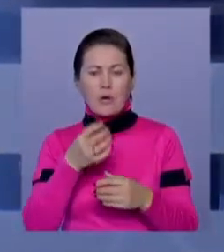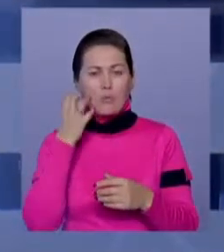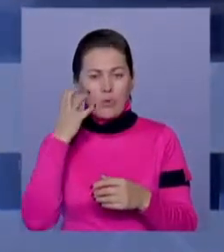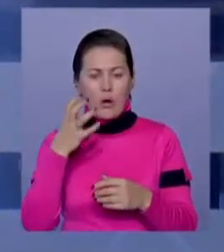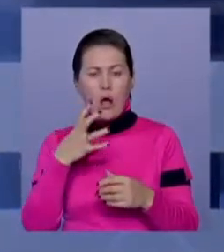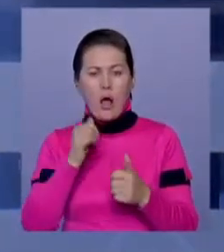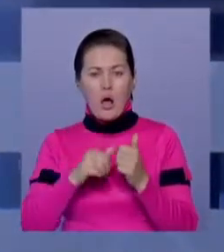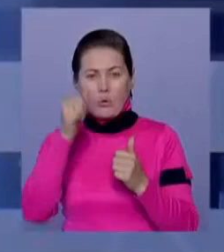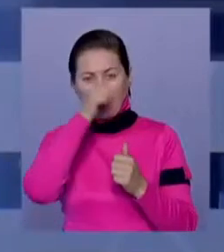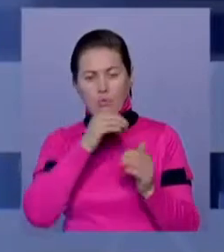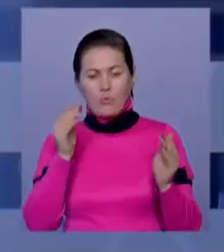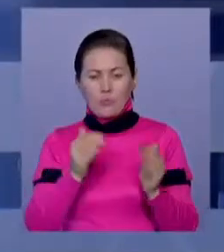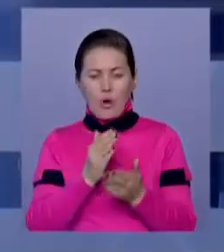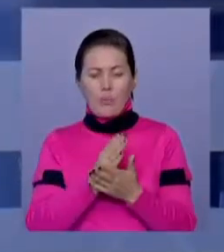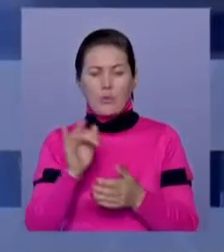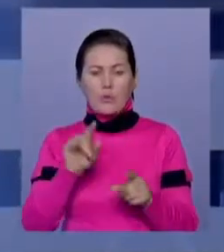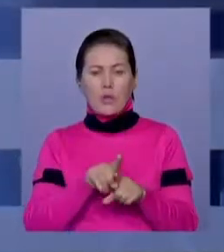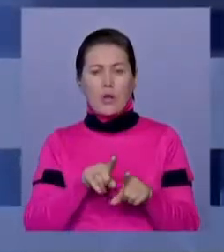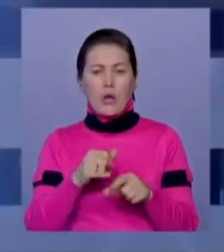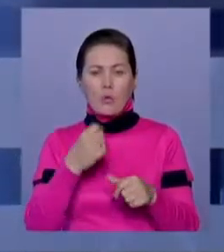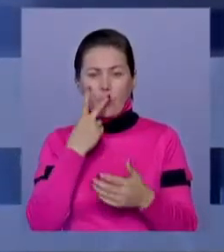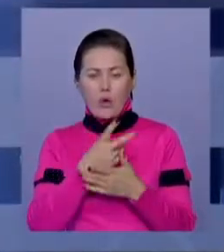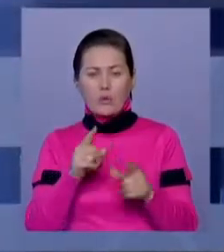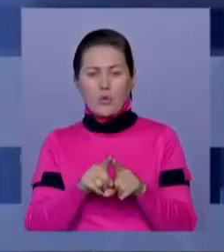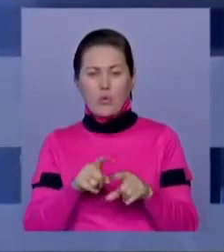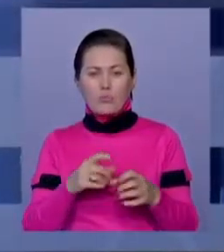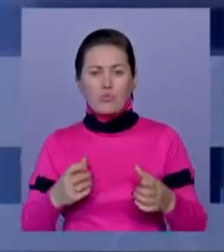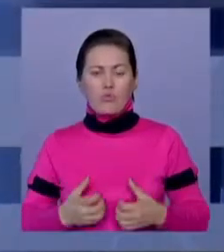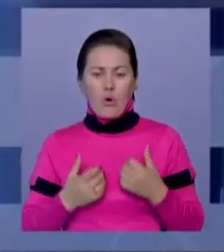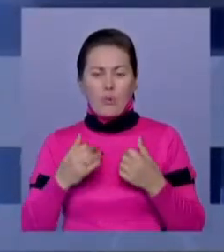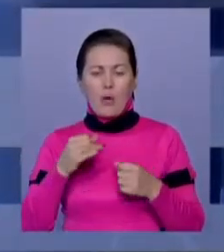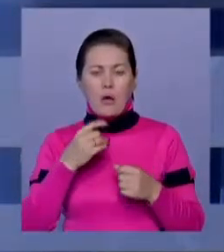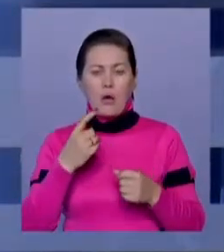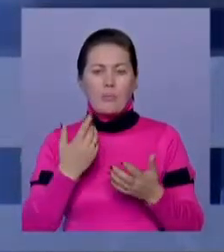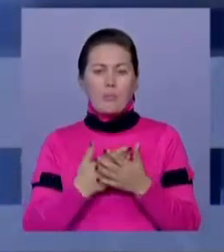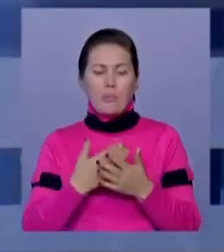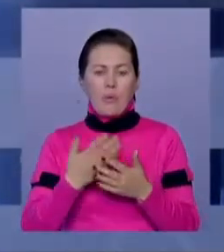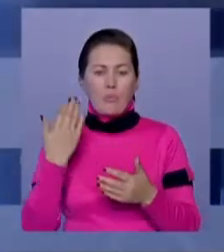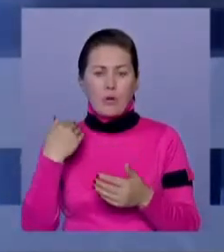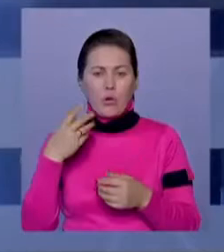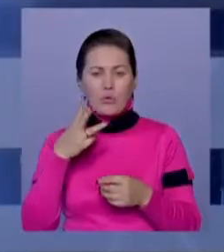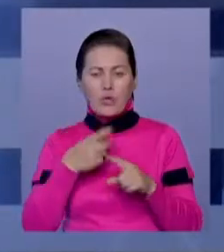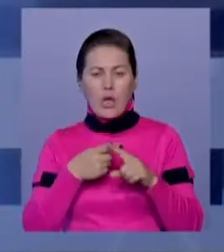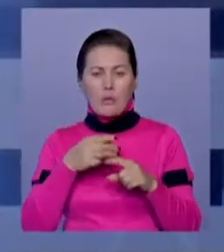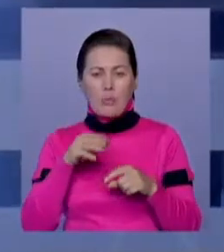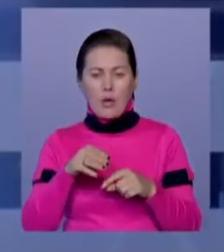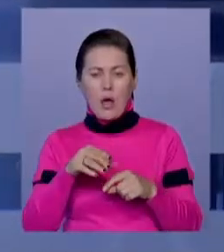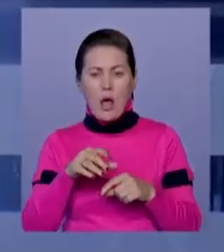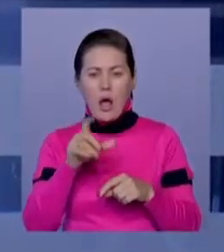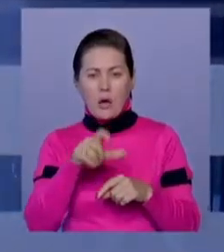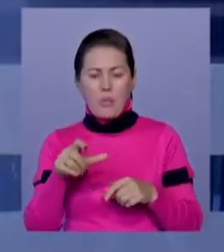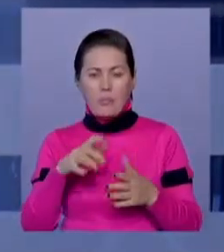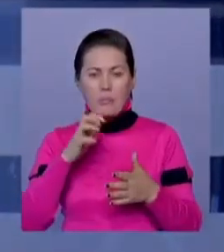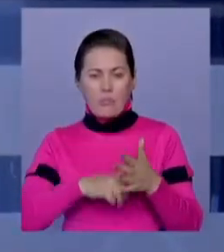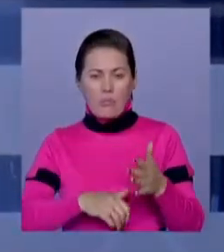жыл санап азайып келе жатыр, алайда қазіргі көрсеткіштің өзі қорқынышты. Бір ғана мысал, былтыр 3,5 мың адам